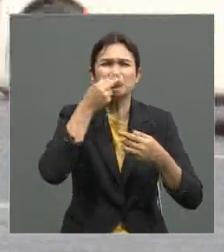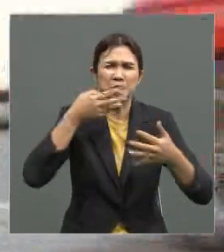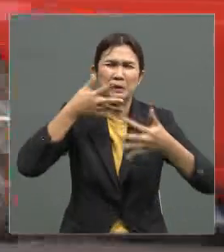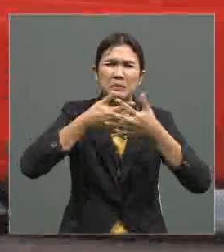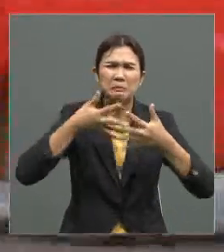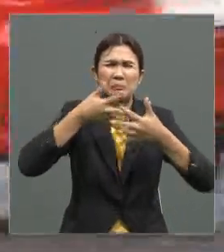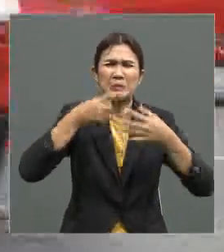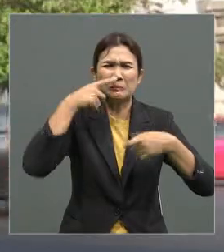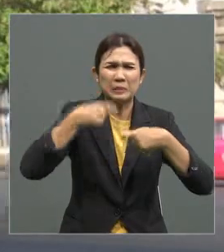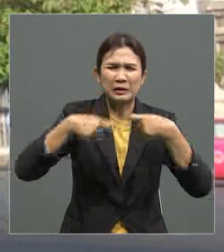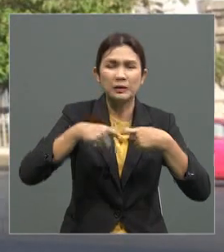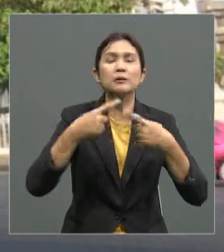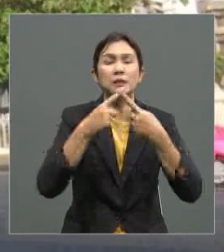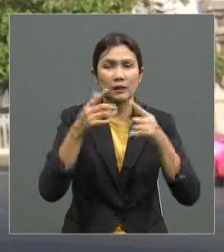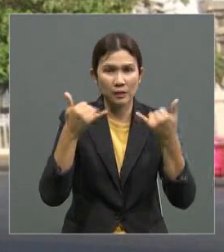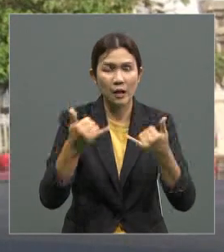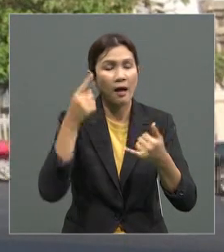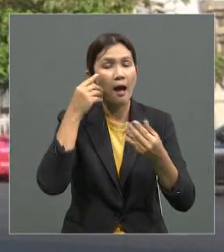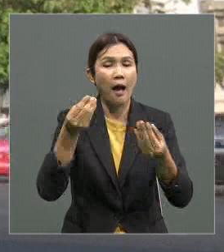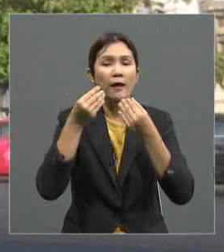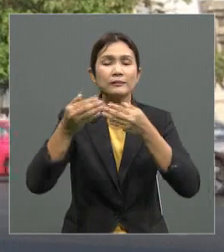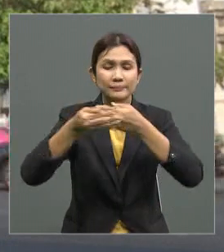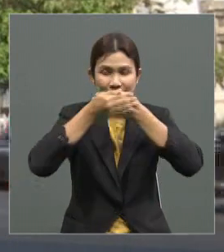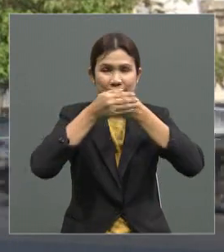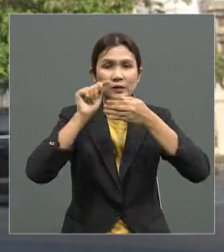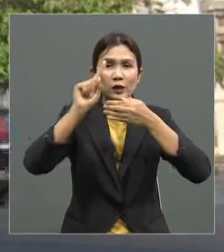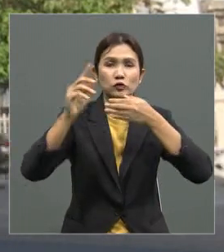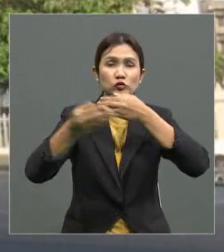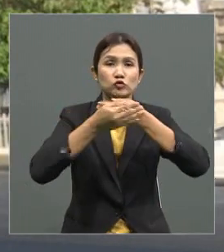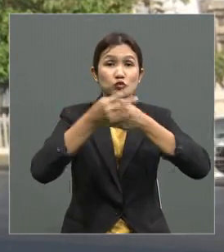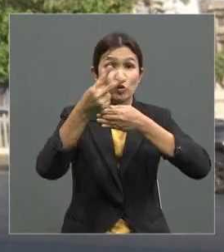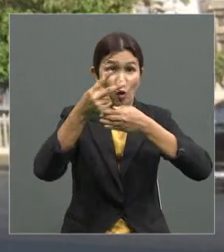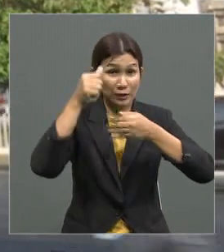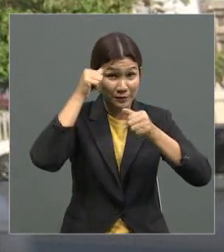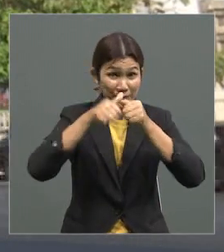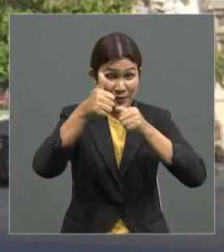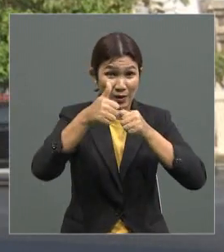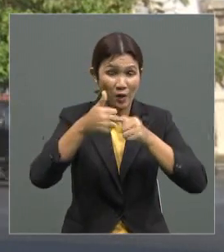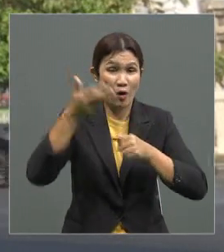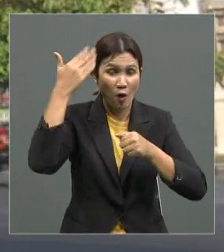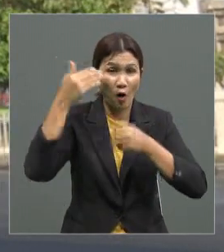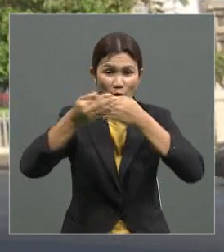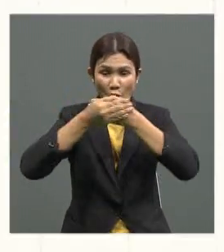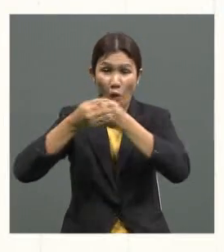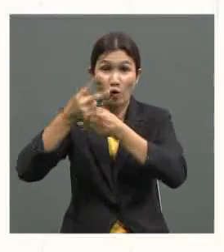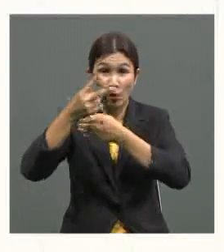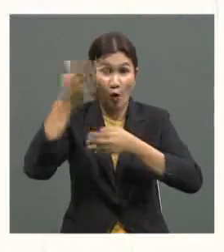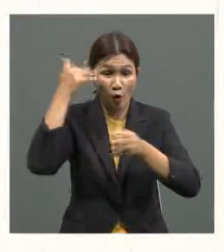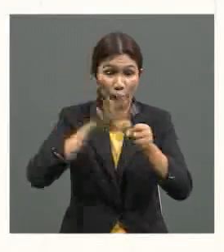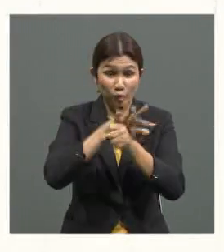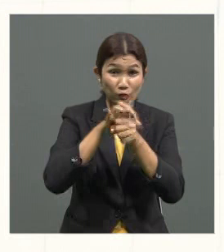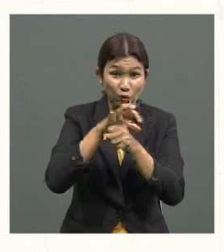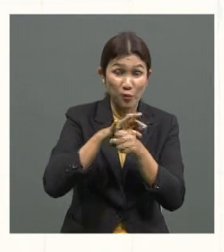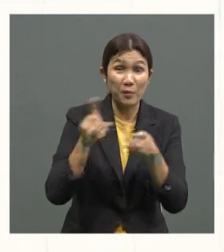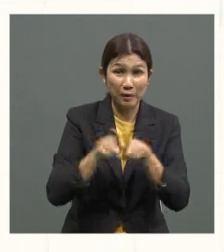หรือบางคนก็บอกว่าเอาอย่างนี้ก็แล้วกันใส่หน้ากากอนามัยนี่แหละแต่ว่า2ชั้นจำกันได้ไหมคะก่อนหน้านี้เราก็เคยใส่2ชั้นนะตอนช่วงโควิด19